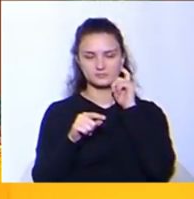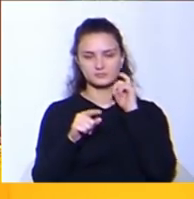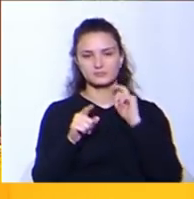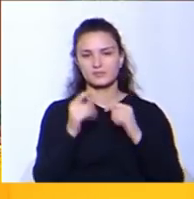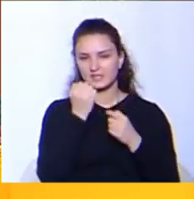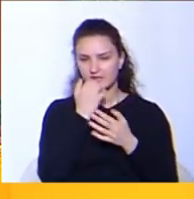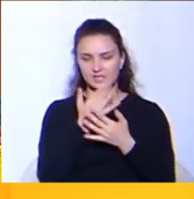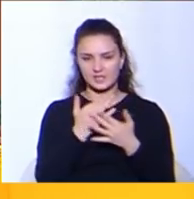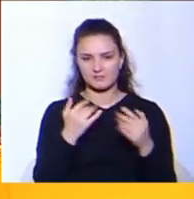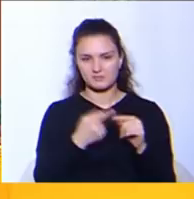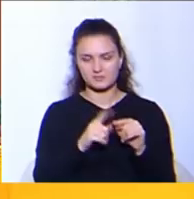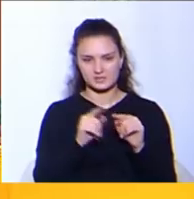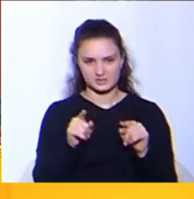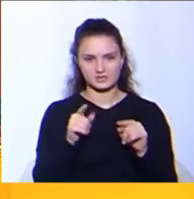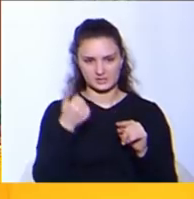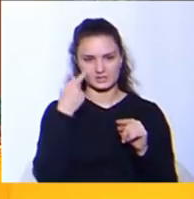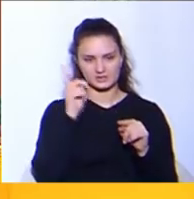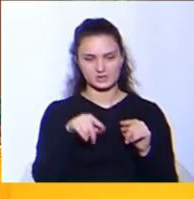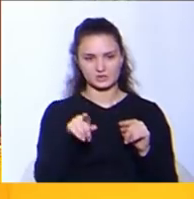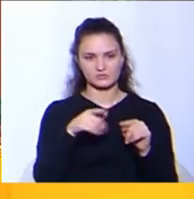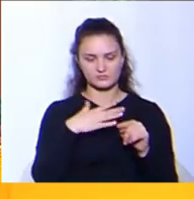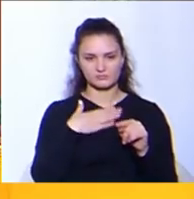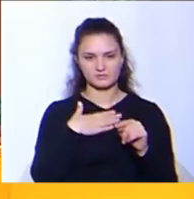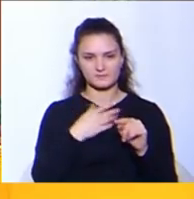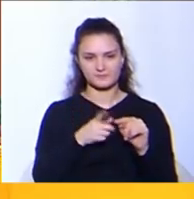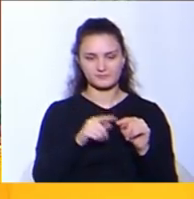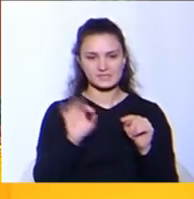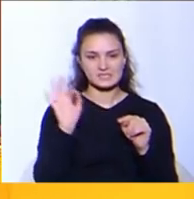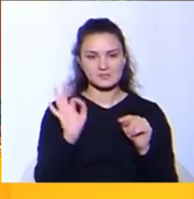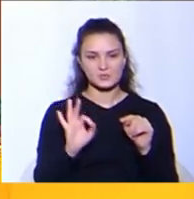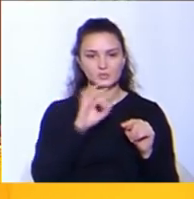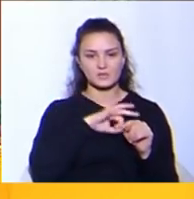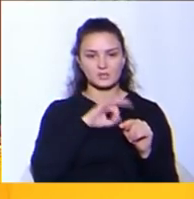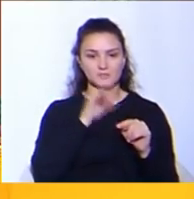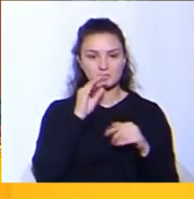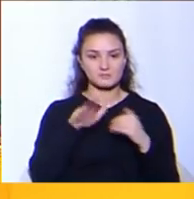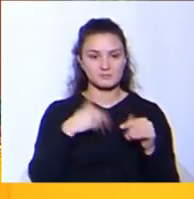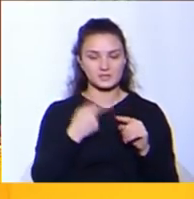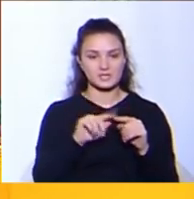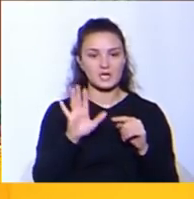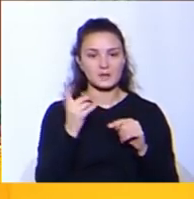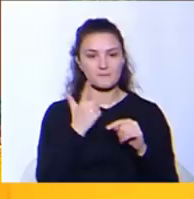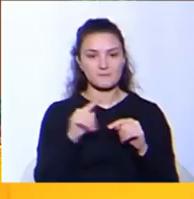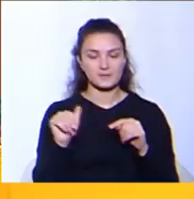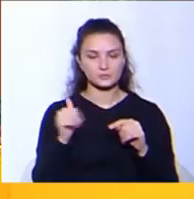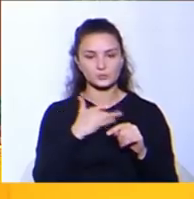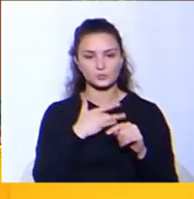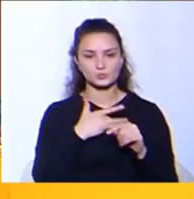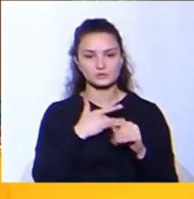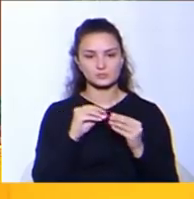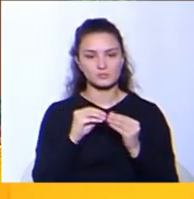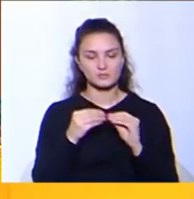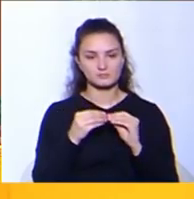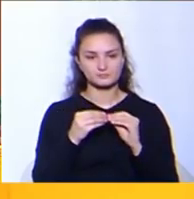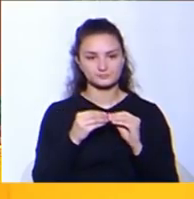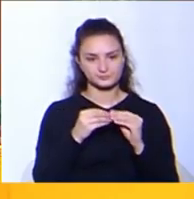კონკრეტული ნივთიერებების, ეს თქვენ ჩემზე უკეთიცით, სისტემატური გამოყენების მერე არა მარტო თქვათ გულსისხმოვთა